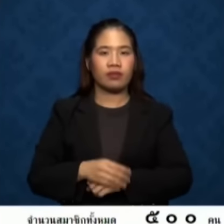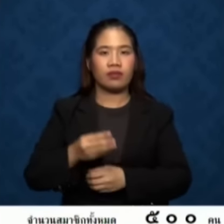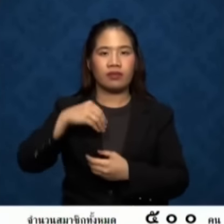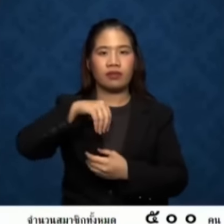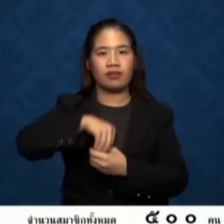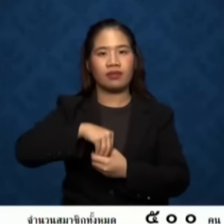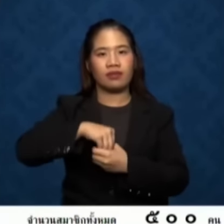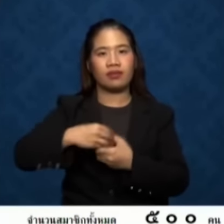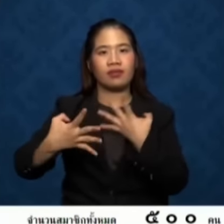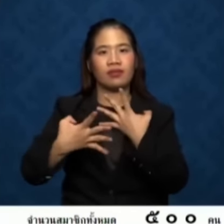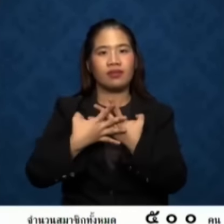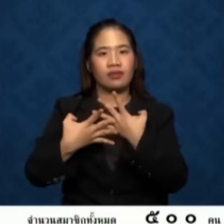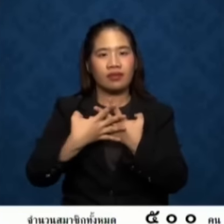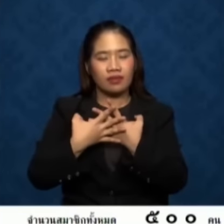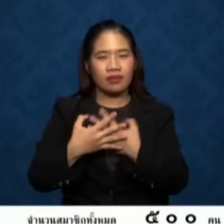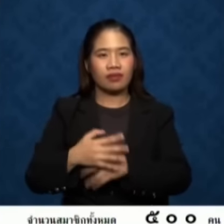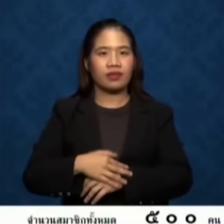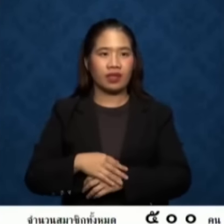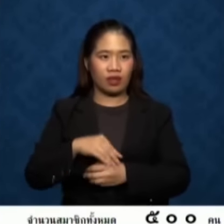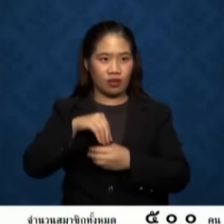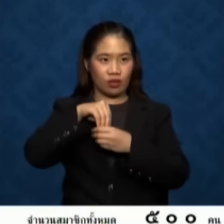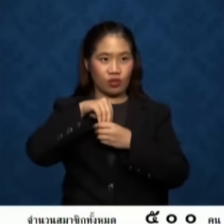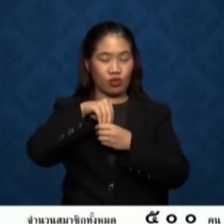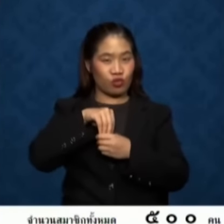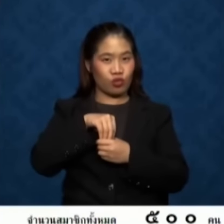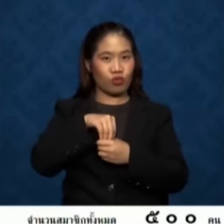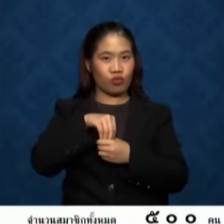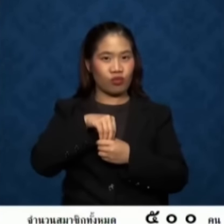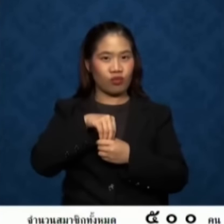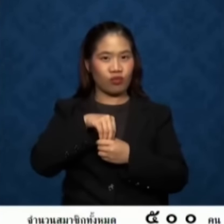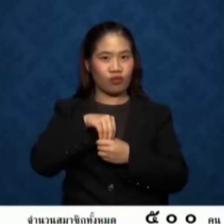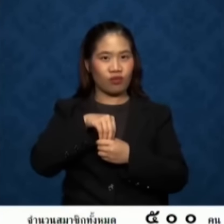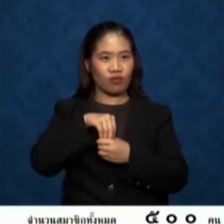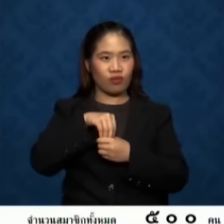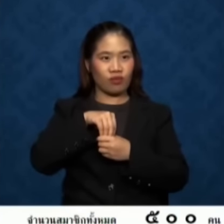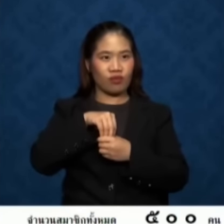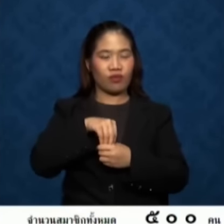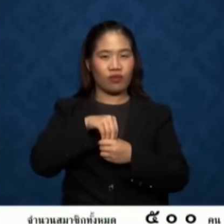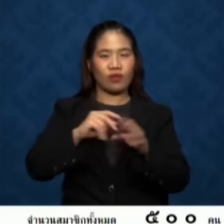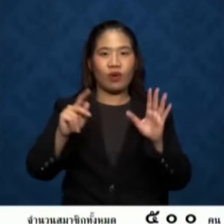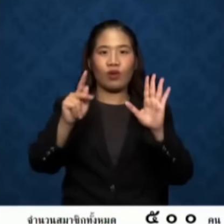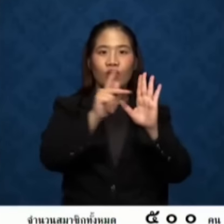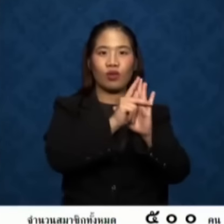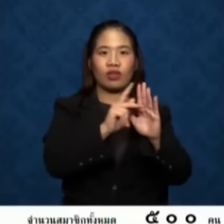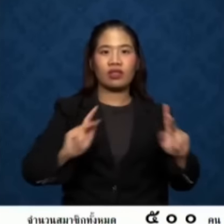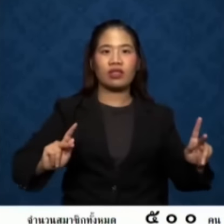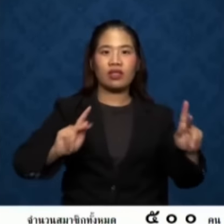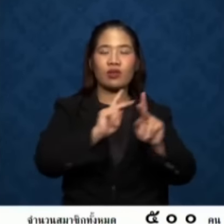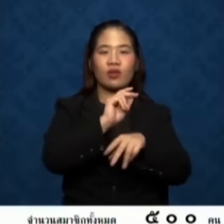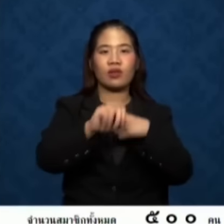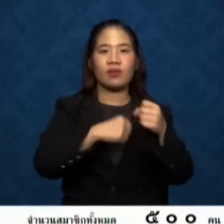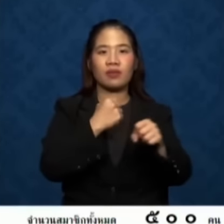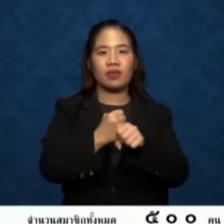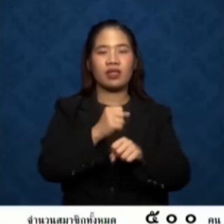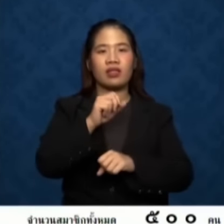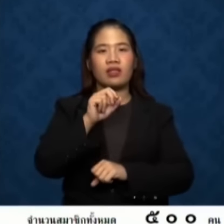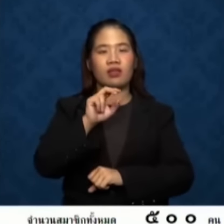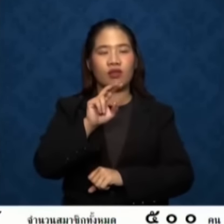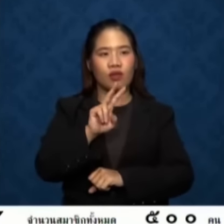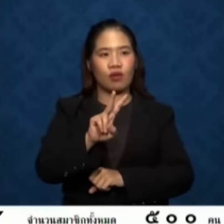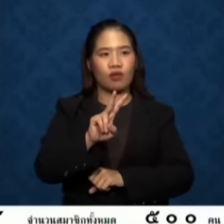ำแล้วก็ท่านก็อยู่เกณฑ์ของกฎกระทรวงพ.ศ.